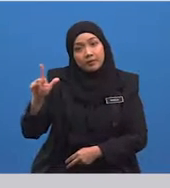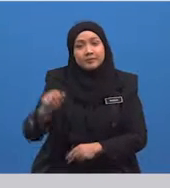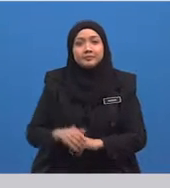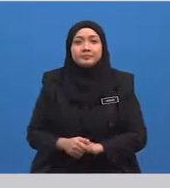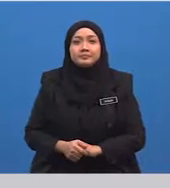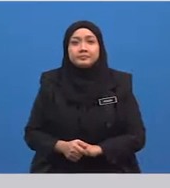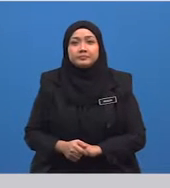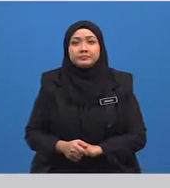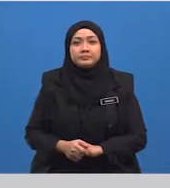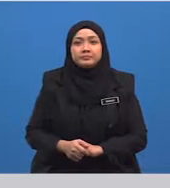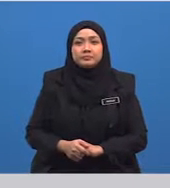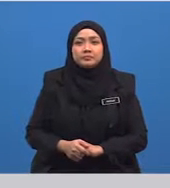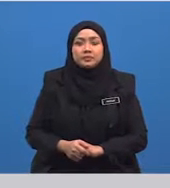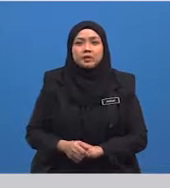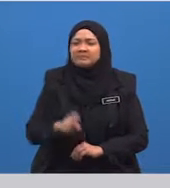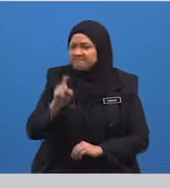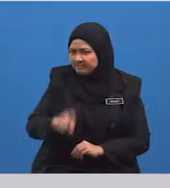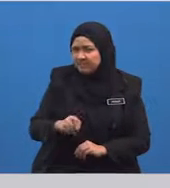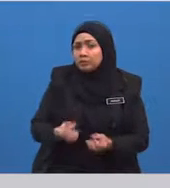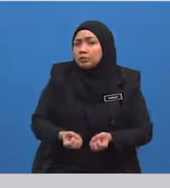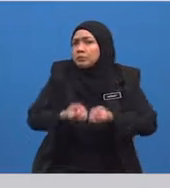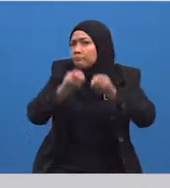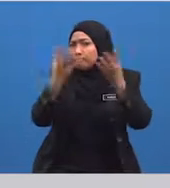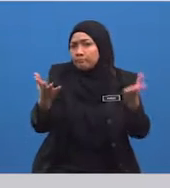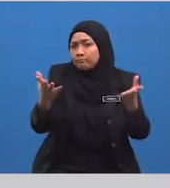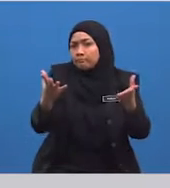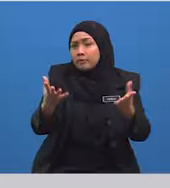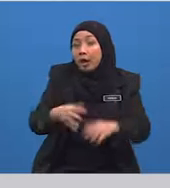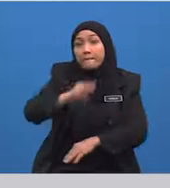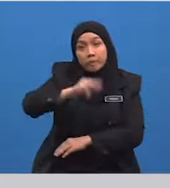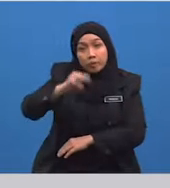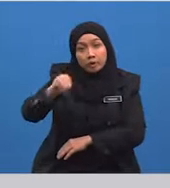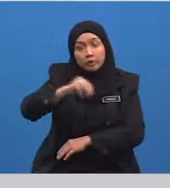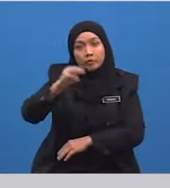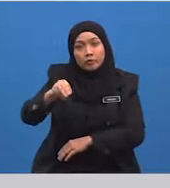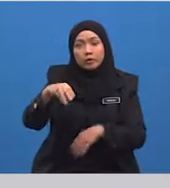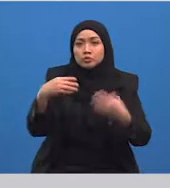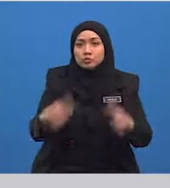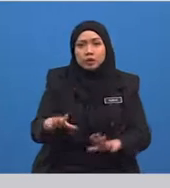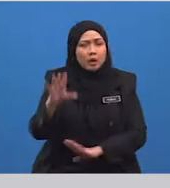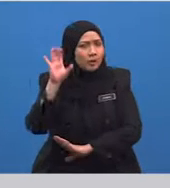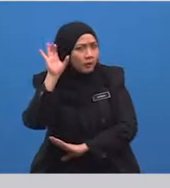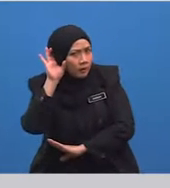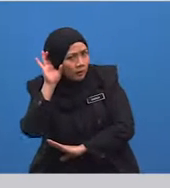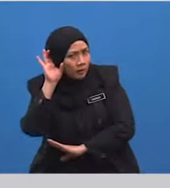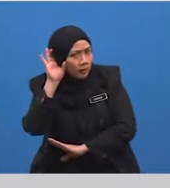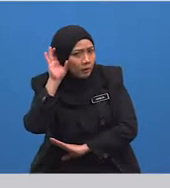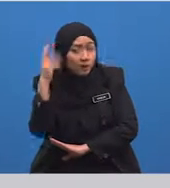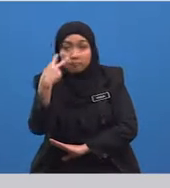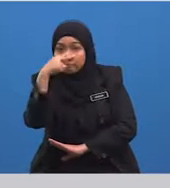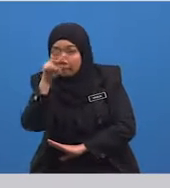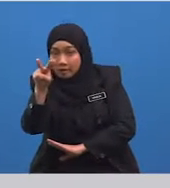pasti ramai antara murid-murid pernah mendengar tentang pH neutral iaitu